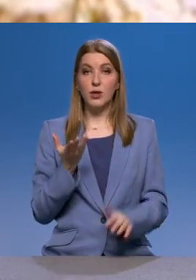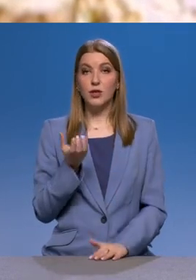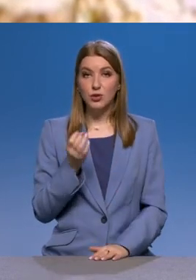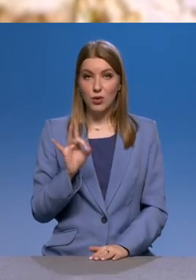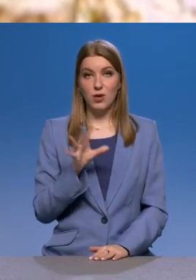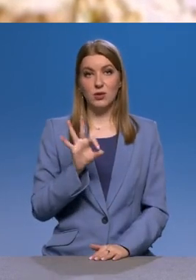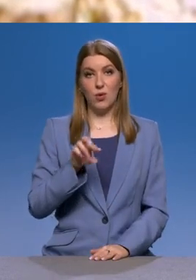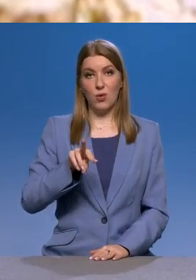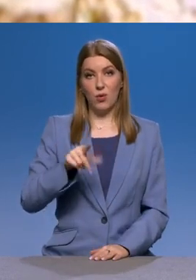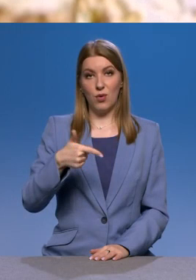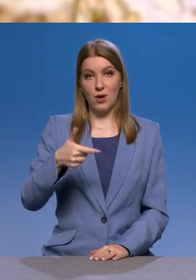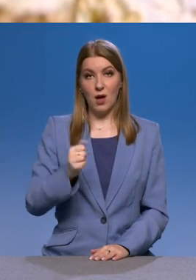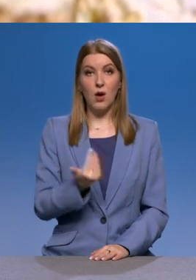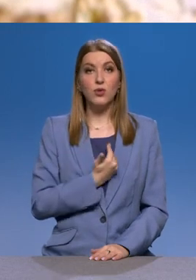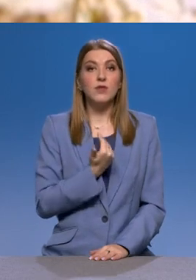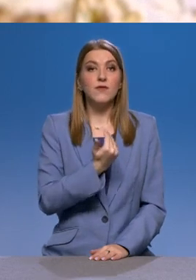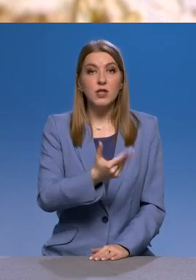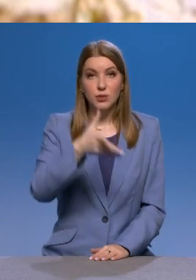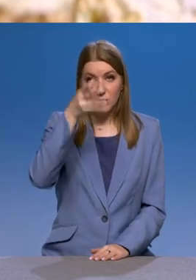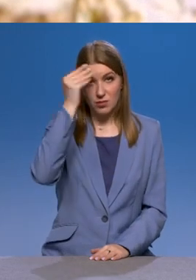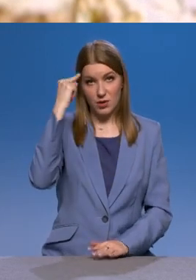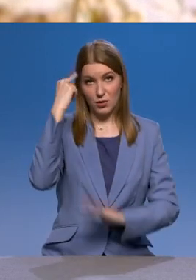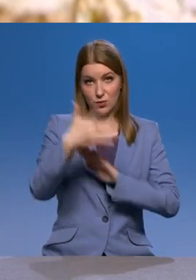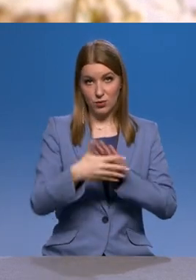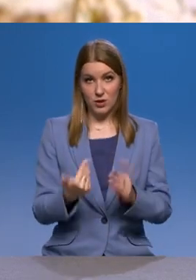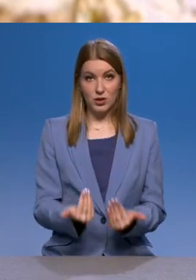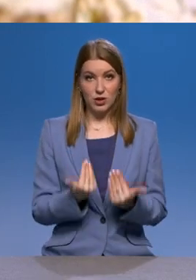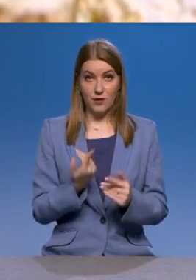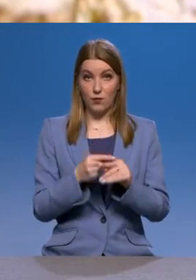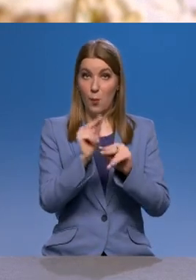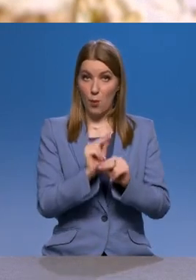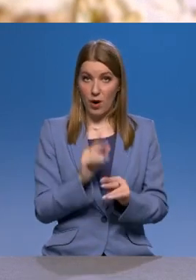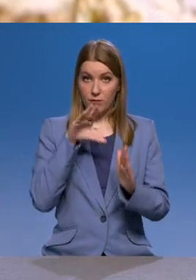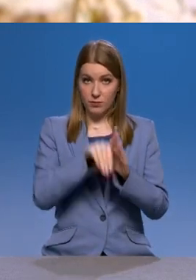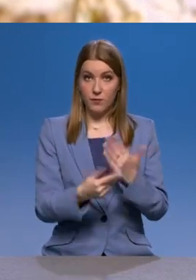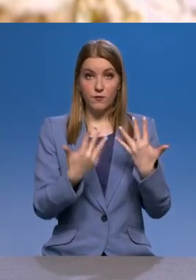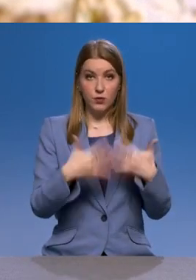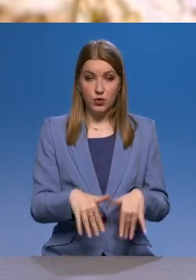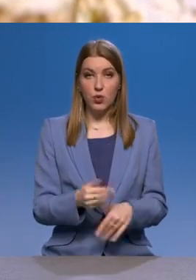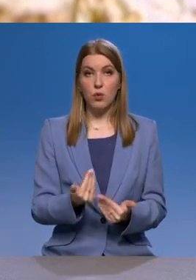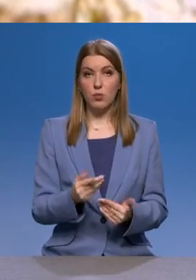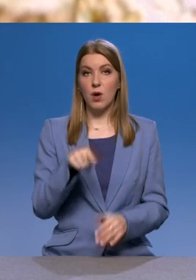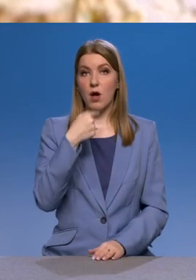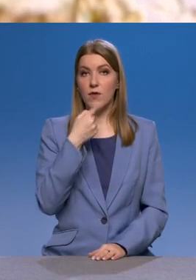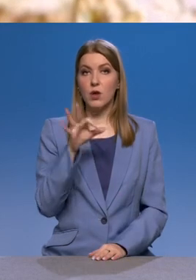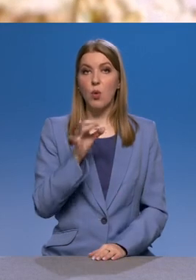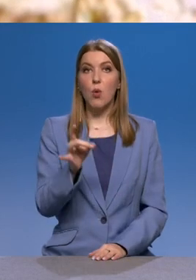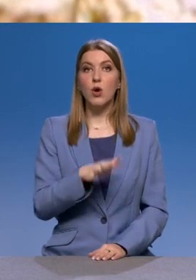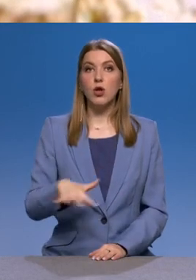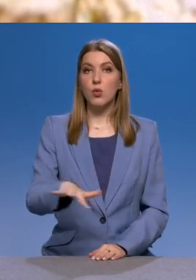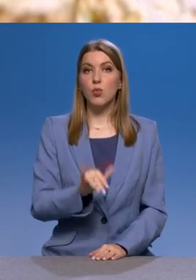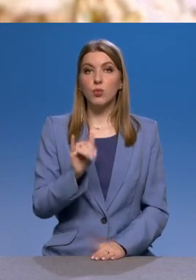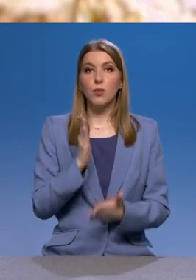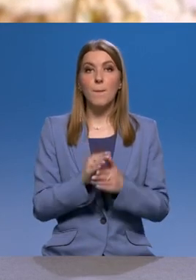мнение узнать. Сейчас внутри тех же поправок как раз речь идет и о предоставлении регионам права выбирать, каким образом